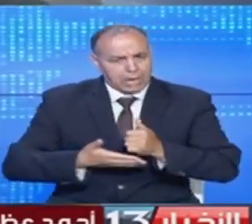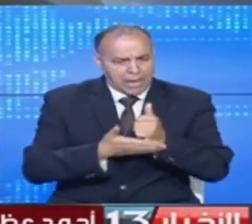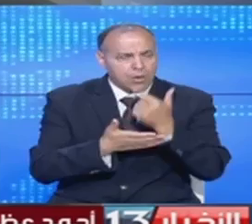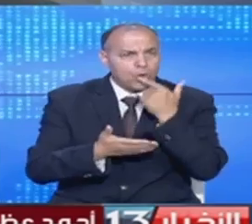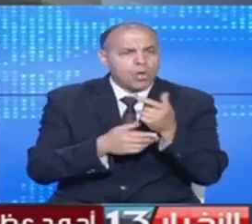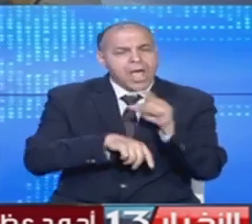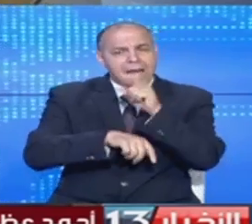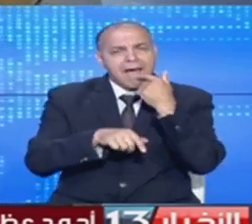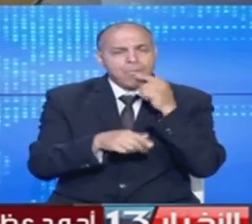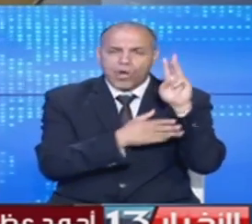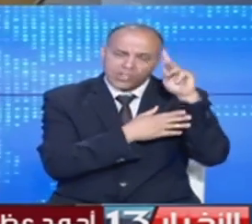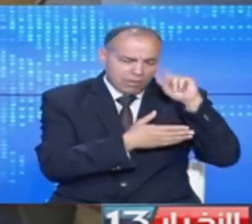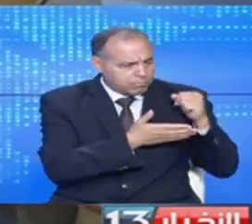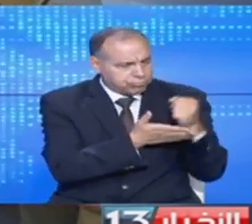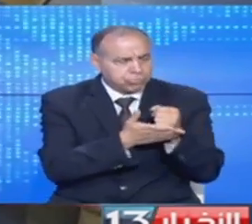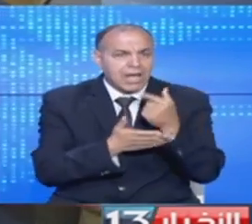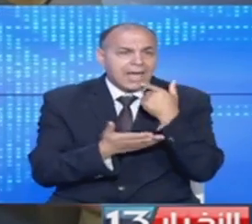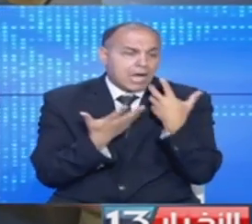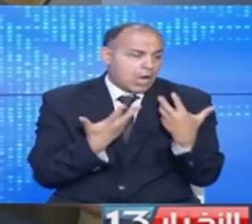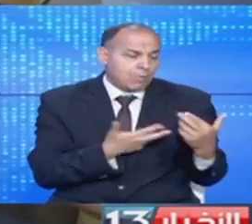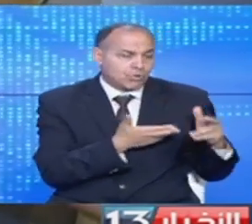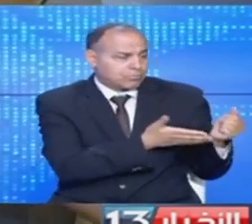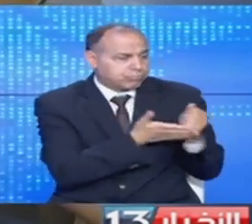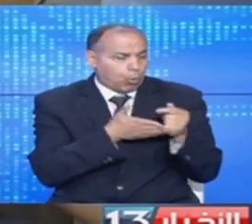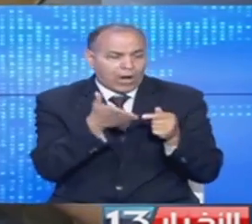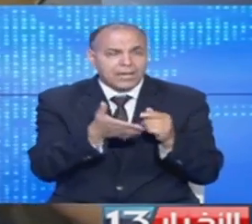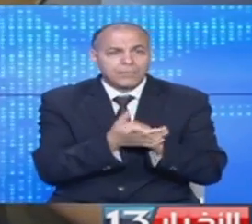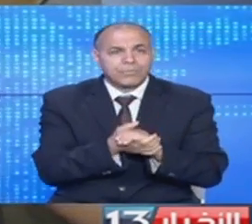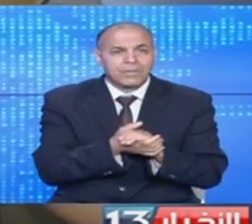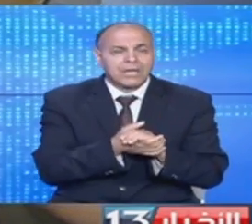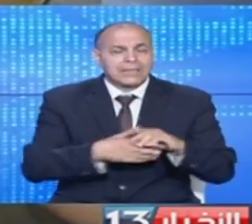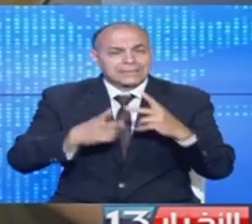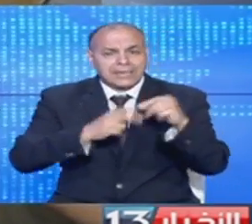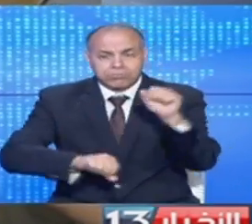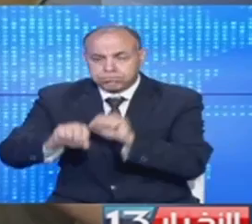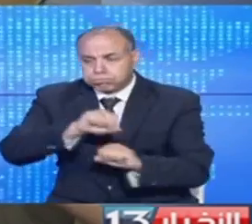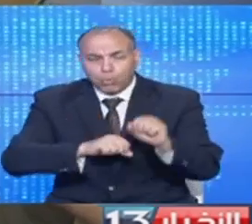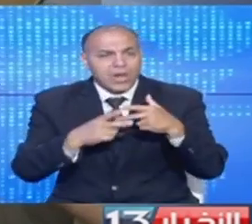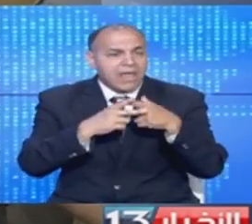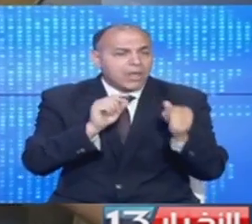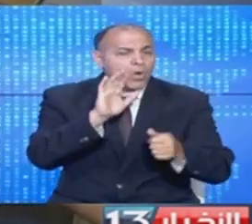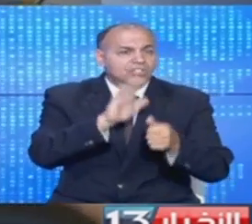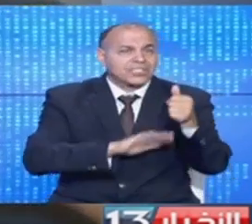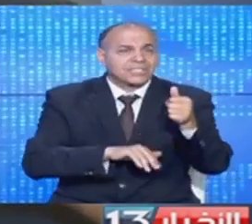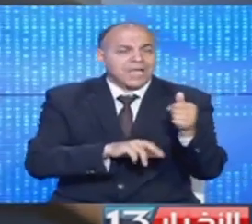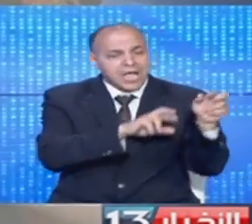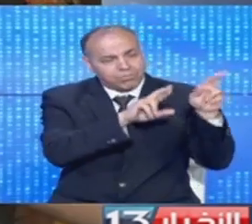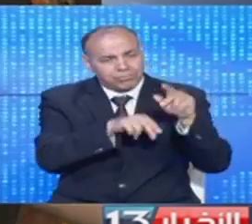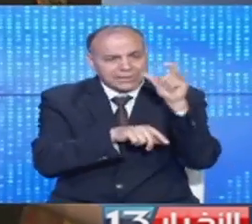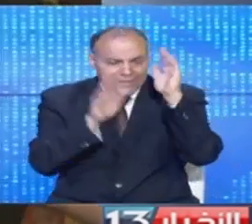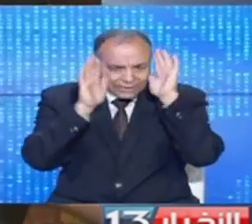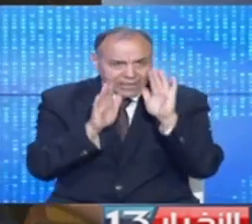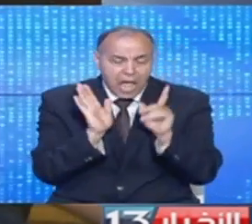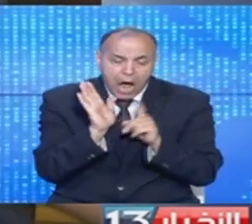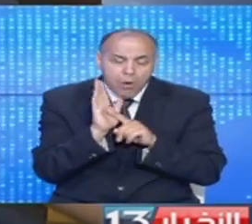الهلال الأحمر والكشافة التونسية اللي نحن اليوم باش يعاونونا إن شاء الله في تنظيم وإنجاح مرحلة العودة هذه. الشروط